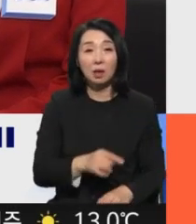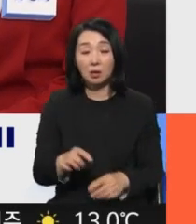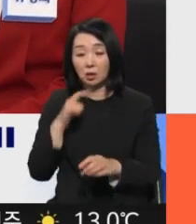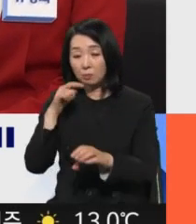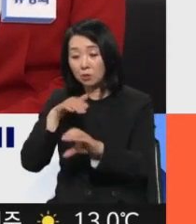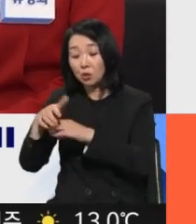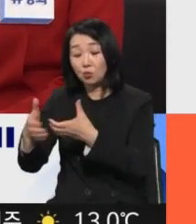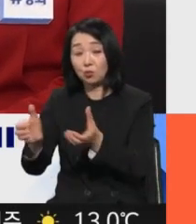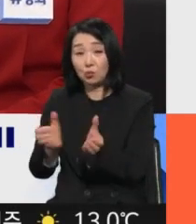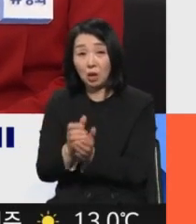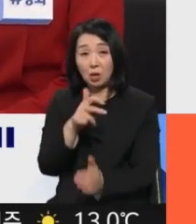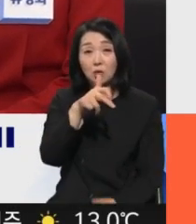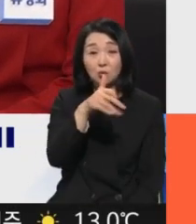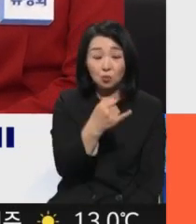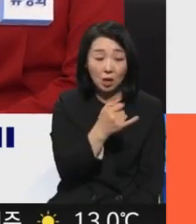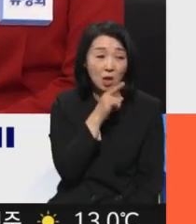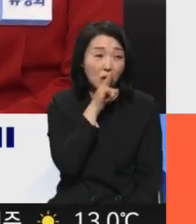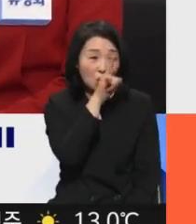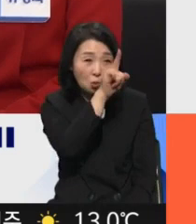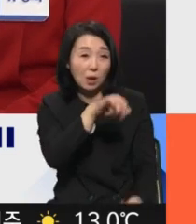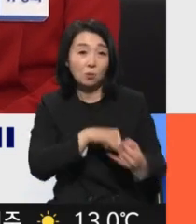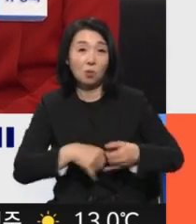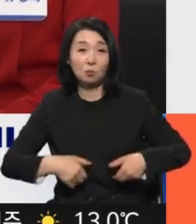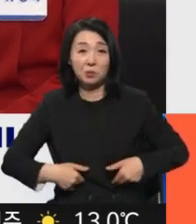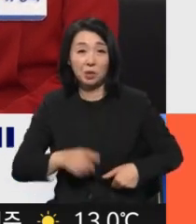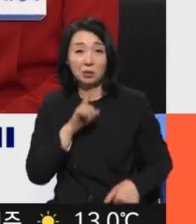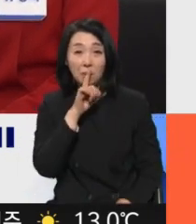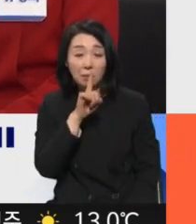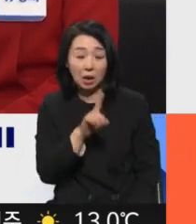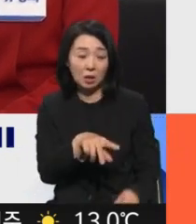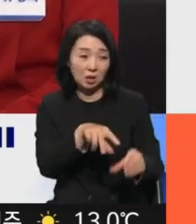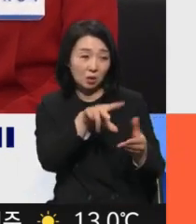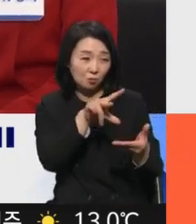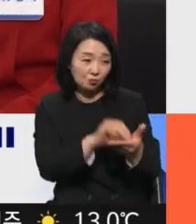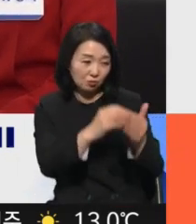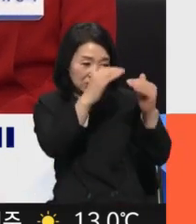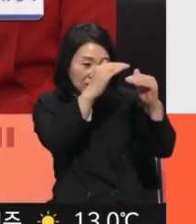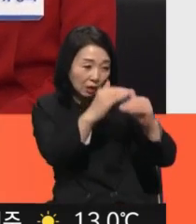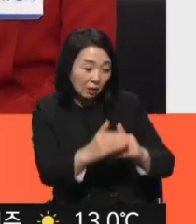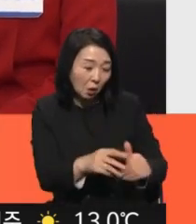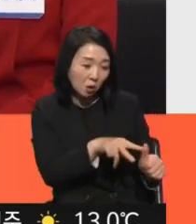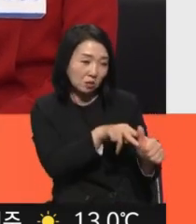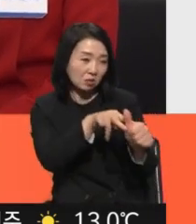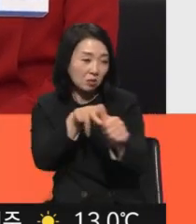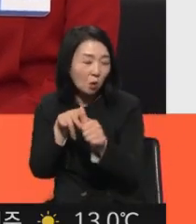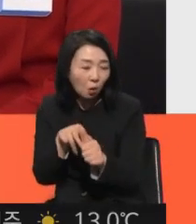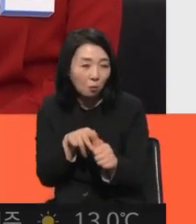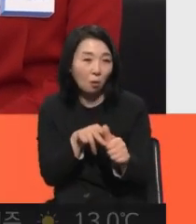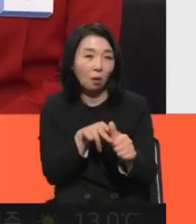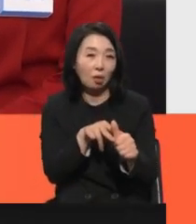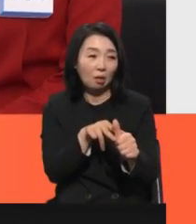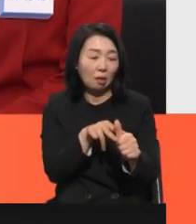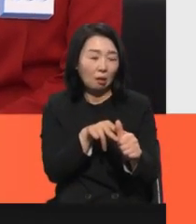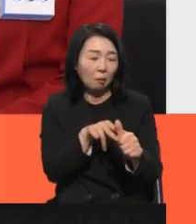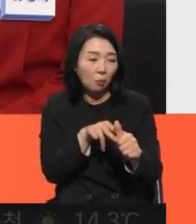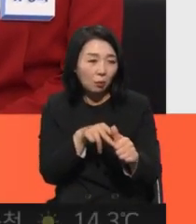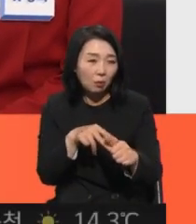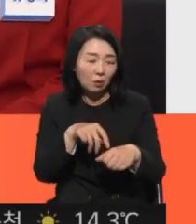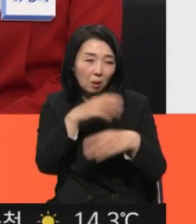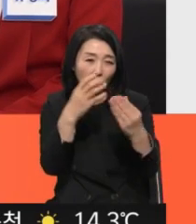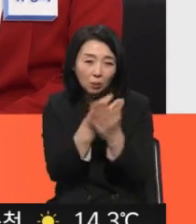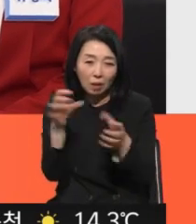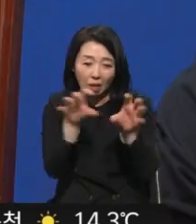민주당은 최재해 원장 고발이 불가피하다면서 문제의 보도자료 정보와 첩보가 뒤섞여서 짜깁기 돼 있다고